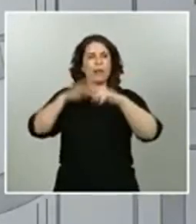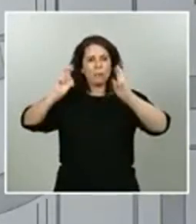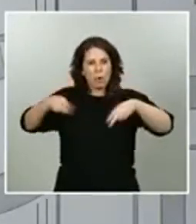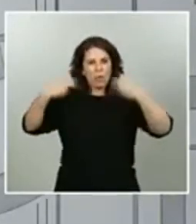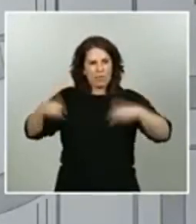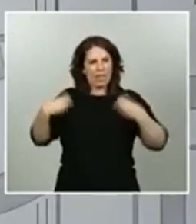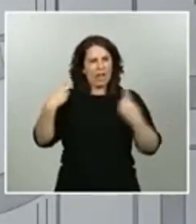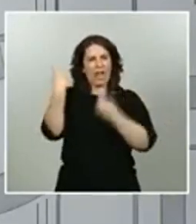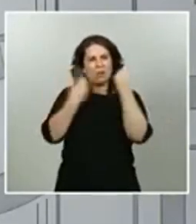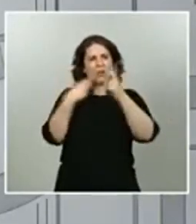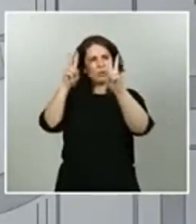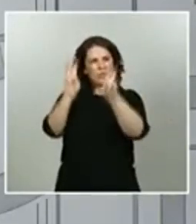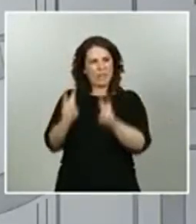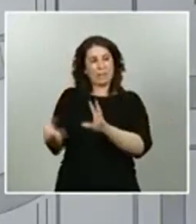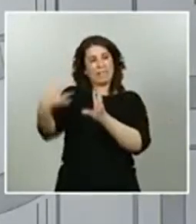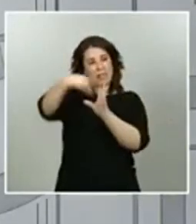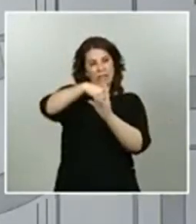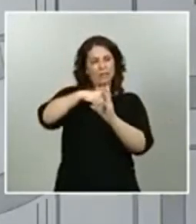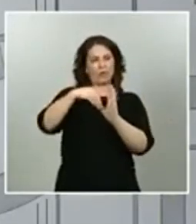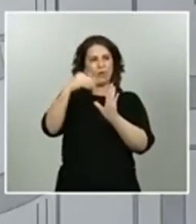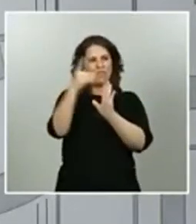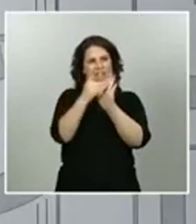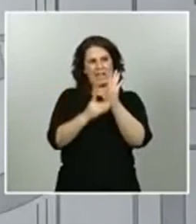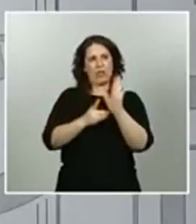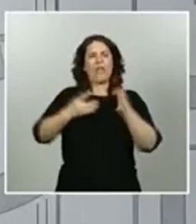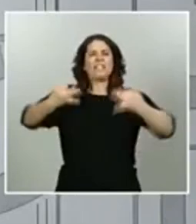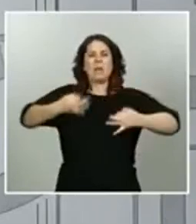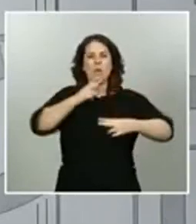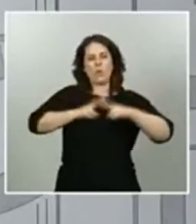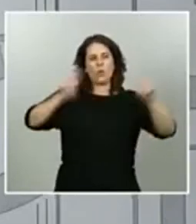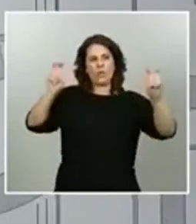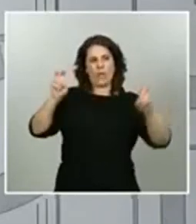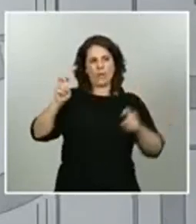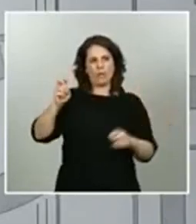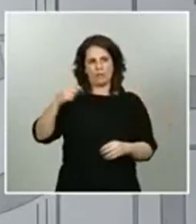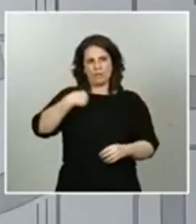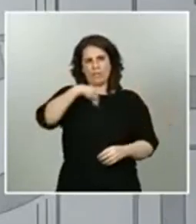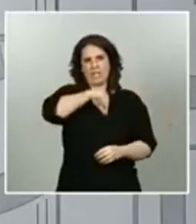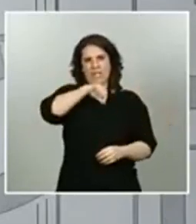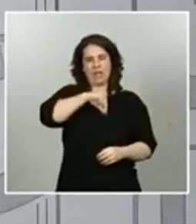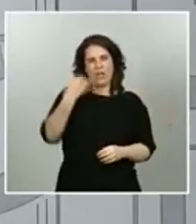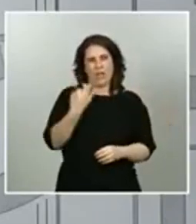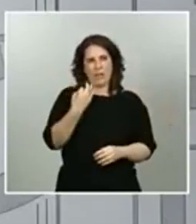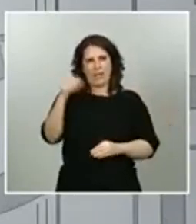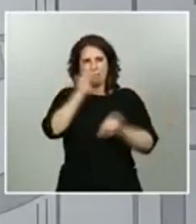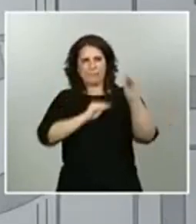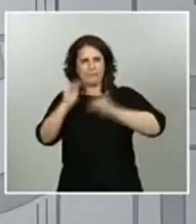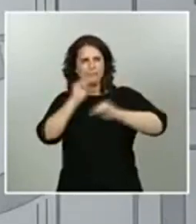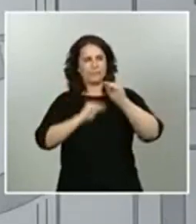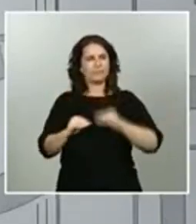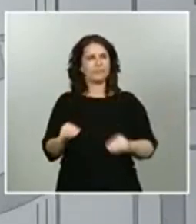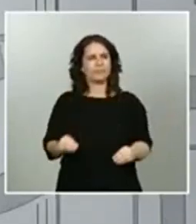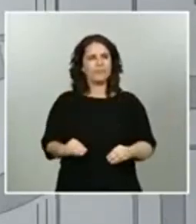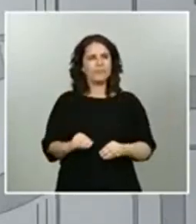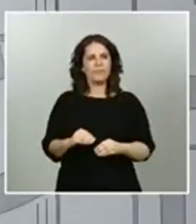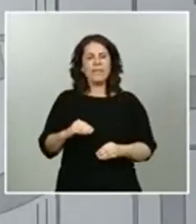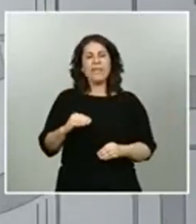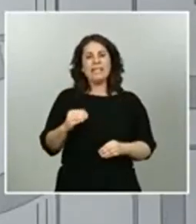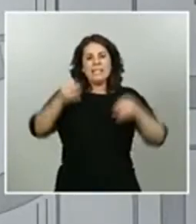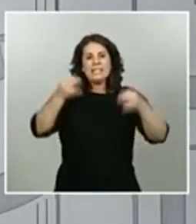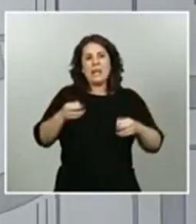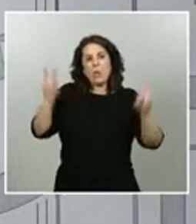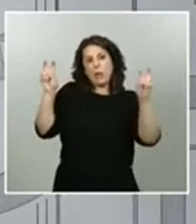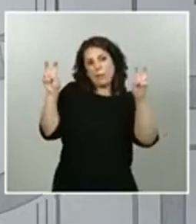essere assolutamente riformulati, e sicuramente potenzieremo quella che è la sicurezza, che